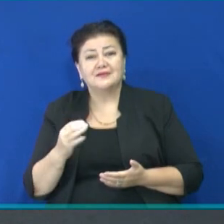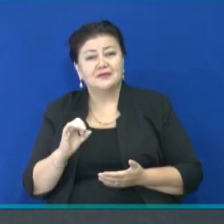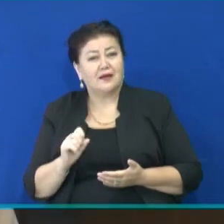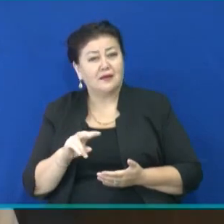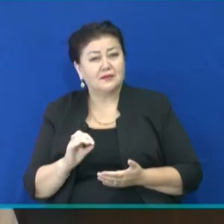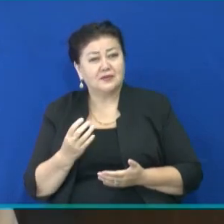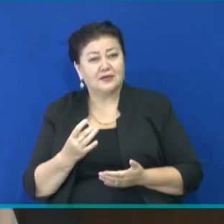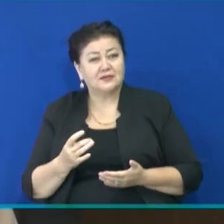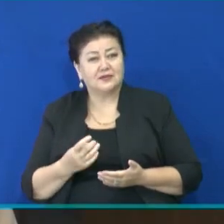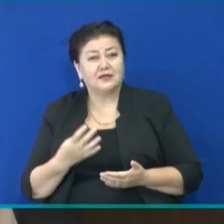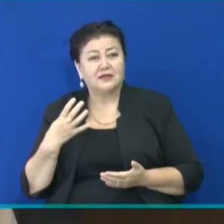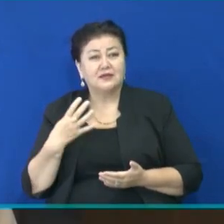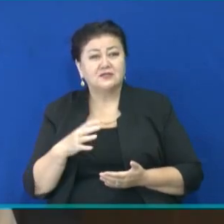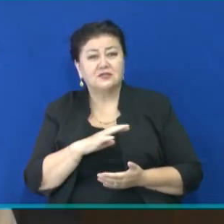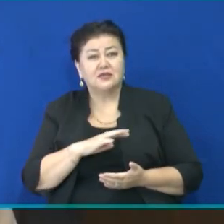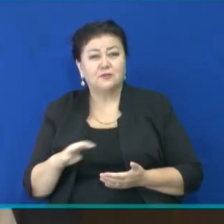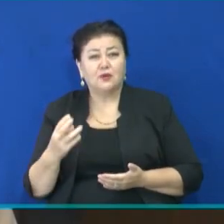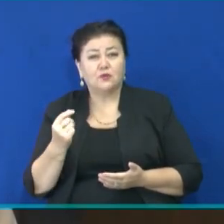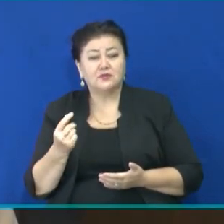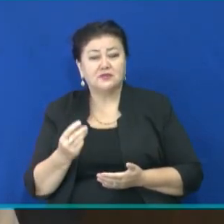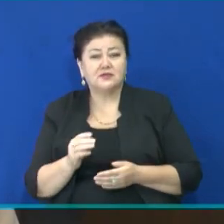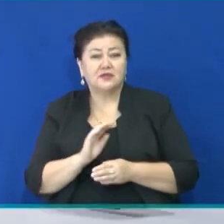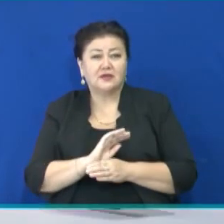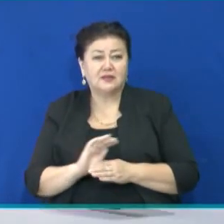үшін бюджеттен 4 миллион теңгеден астам қаржы бөлінді.